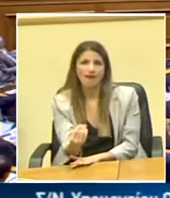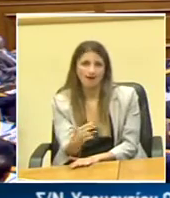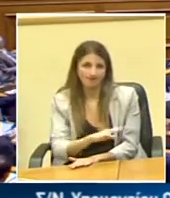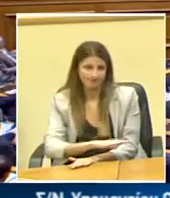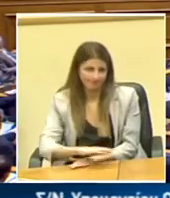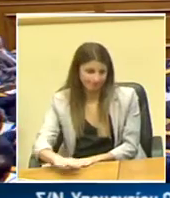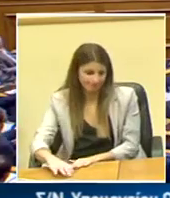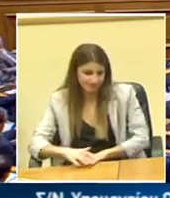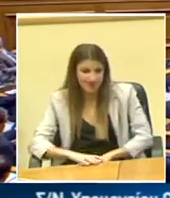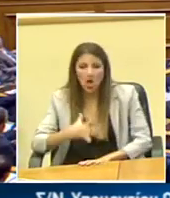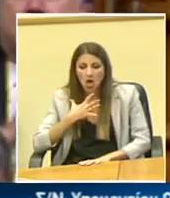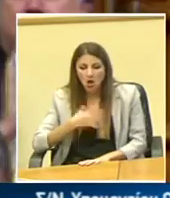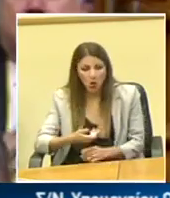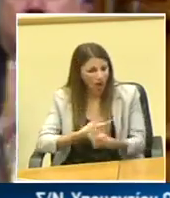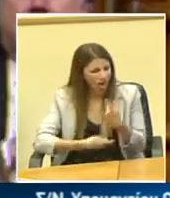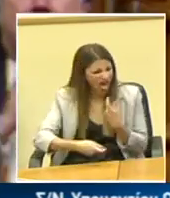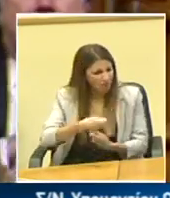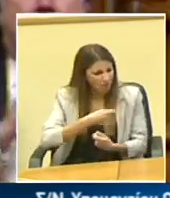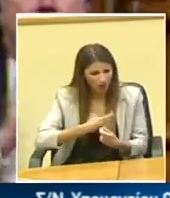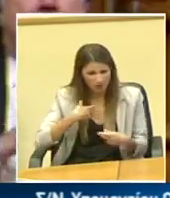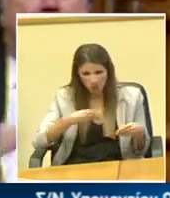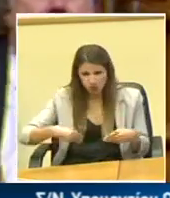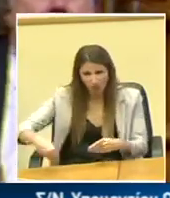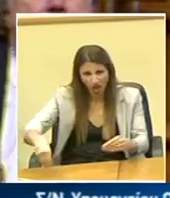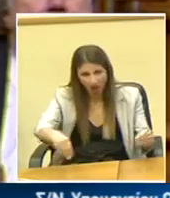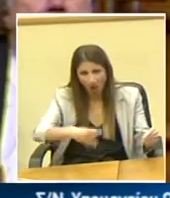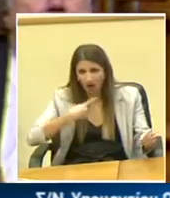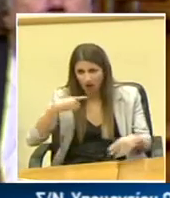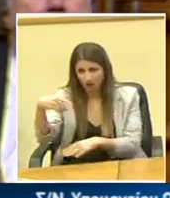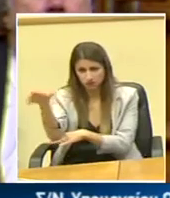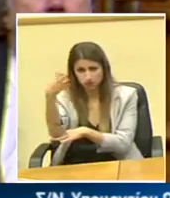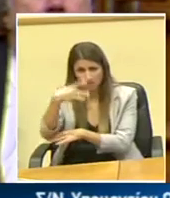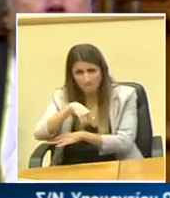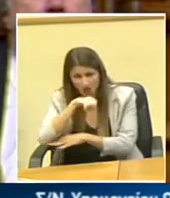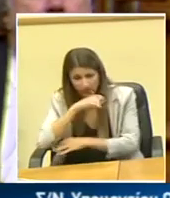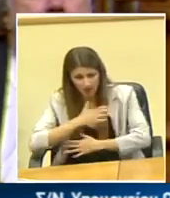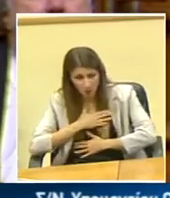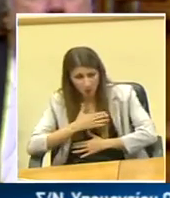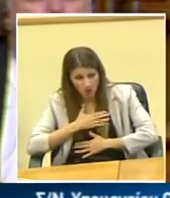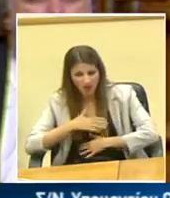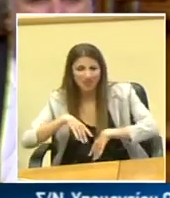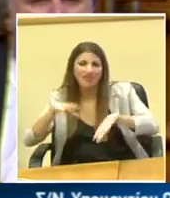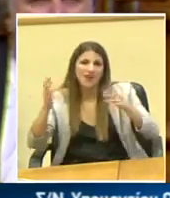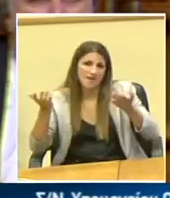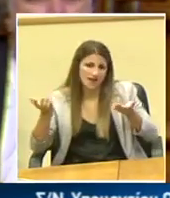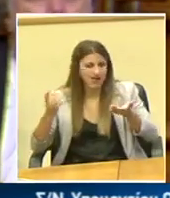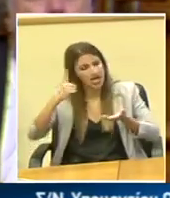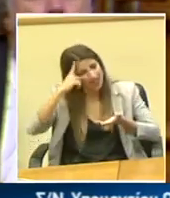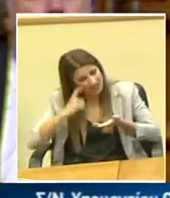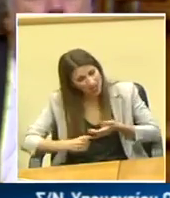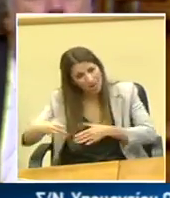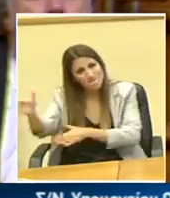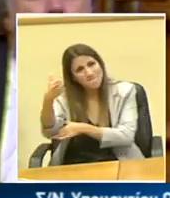Διότι εμπόριο πατριωτισμού και πατριδοκαπηλείας στην παράταξη της αριστεράς δεν θα κάνετε εσείς εδώ,